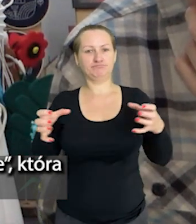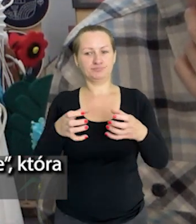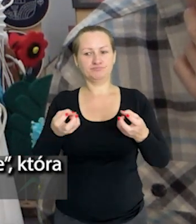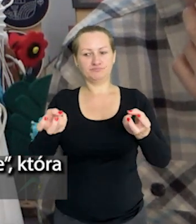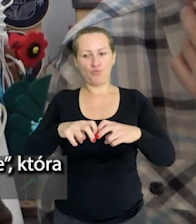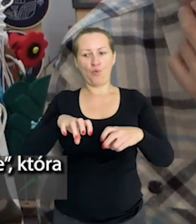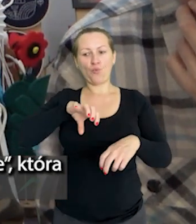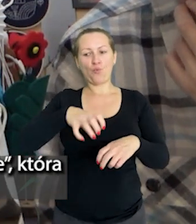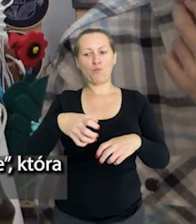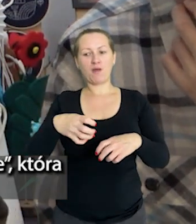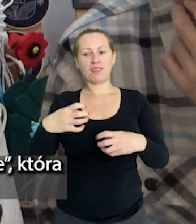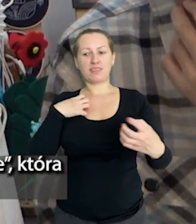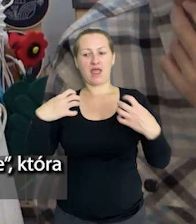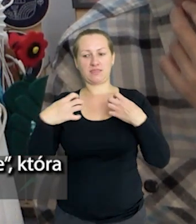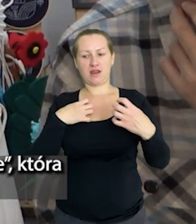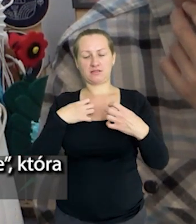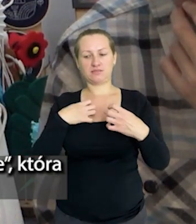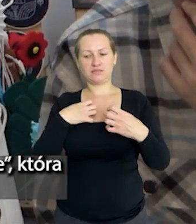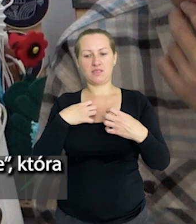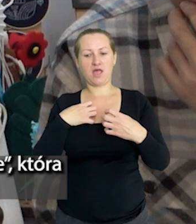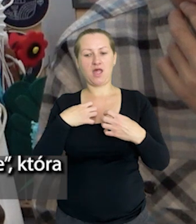Markaną, Chodźcie. Która?